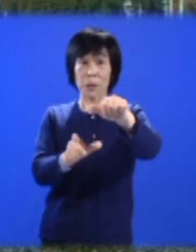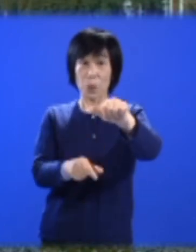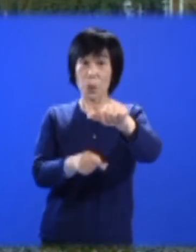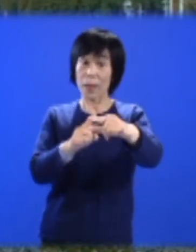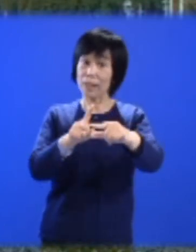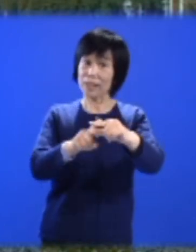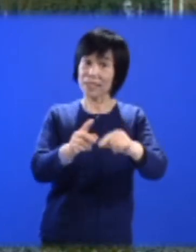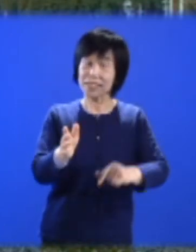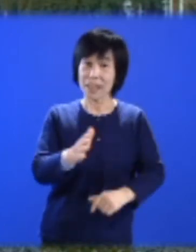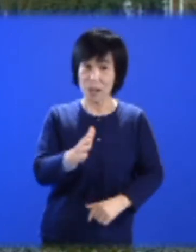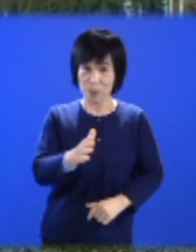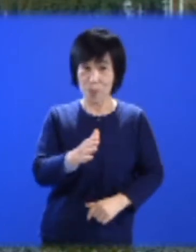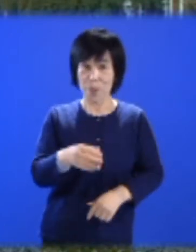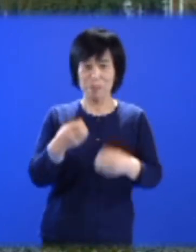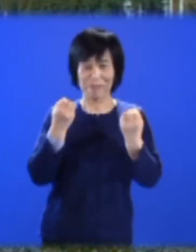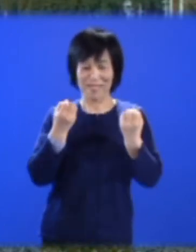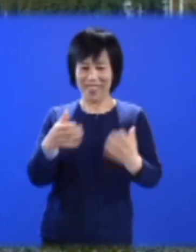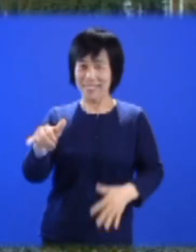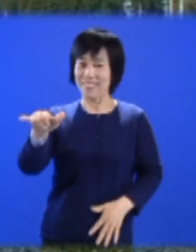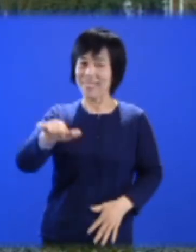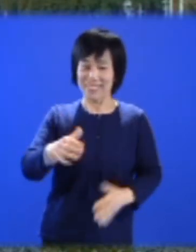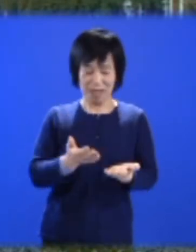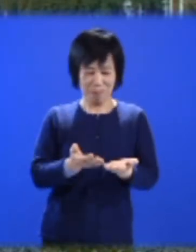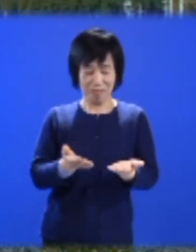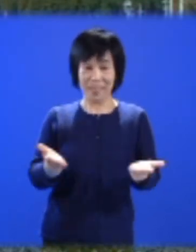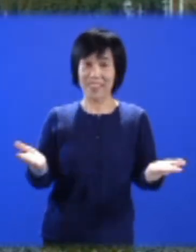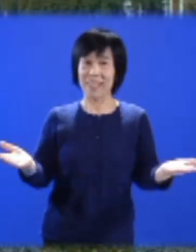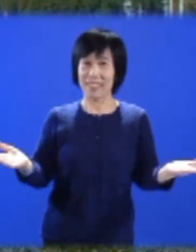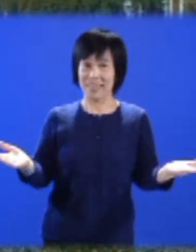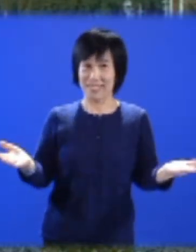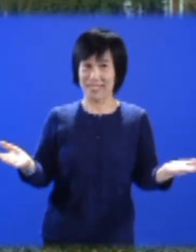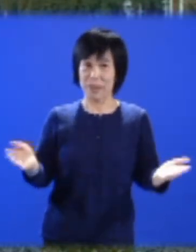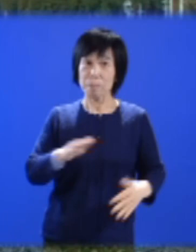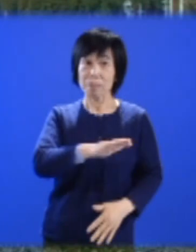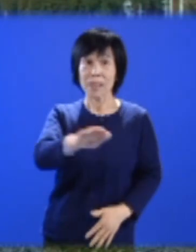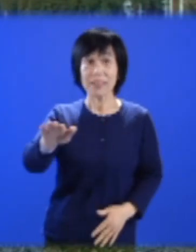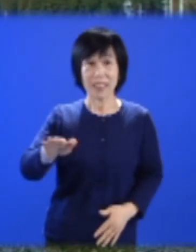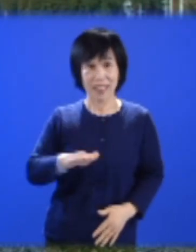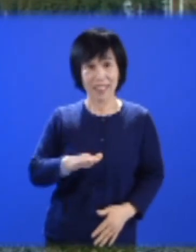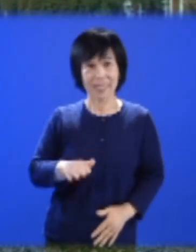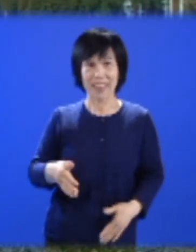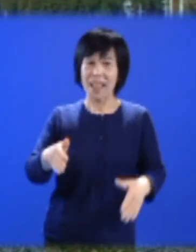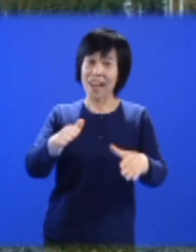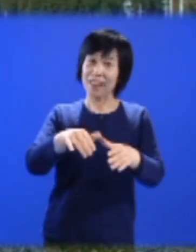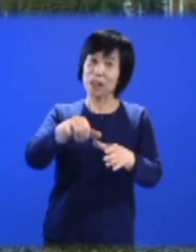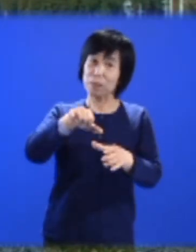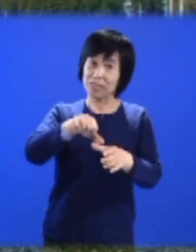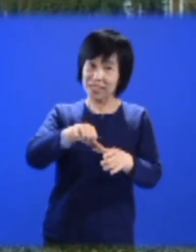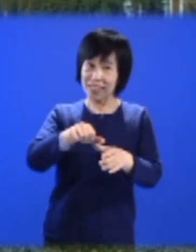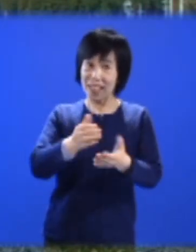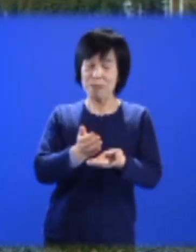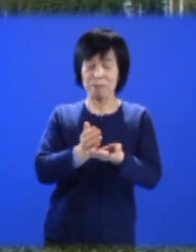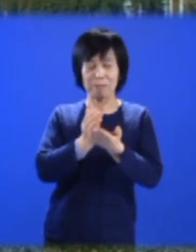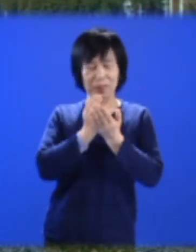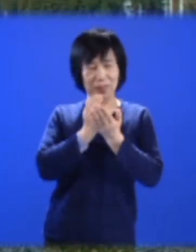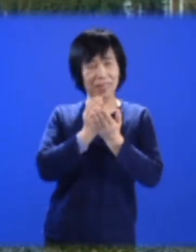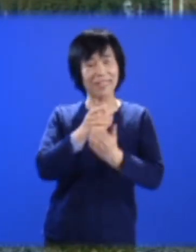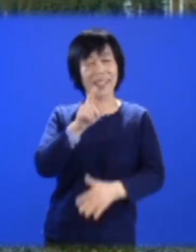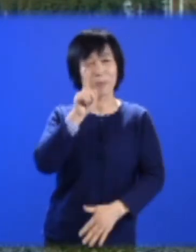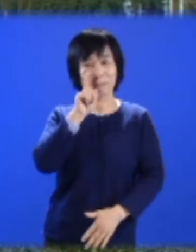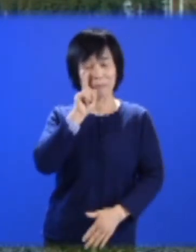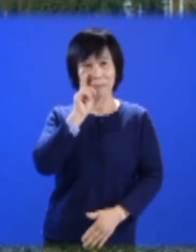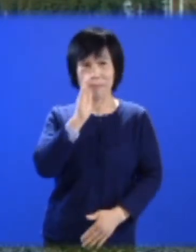5月中旬には新茶の季節が訪れます。皆さんもかぶせ茶を味わってみませんか。